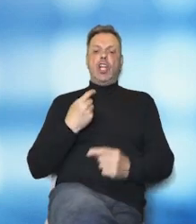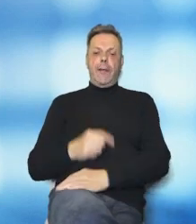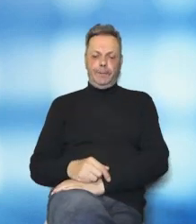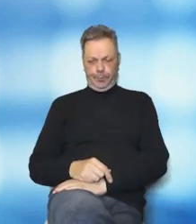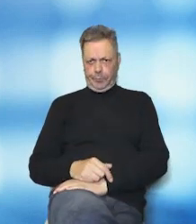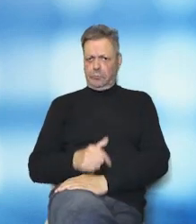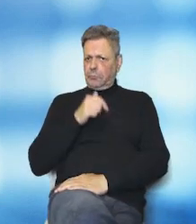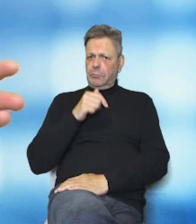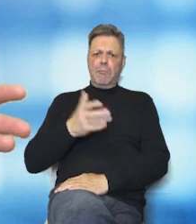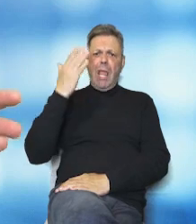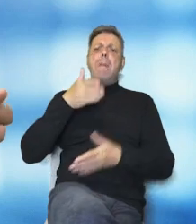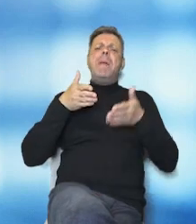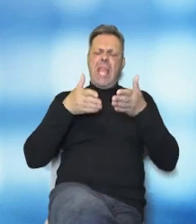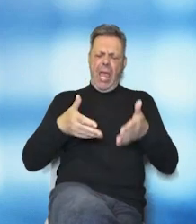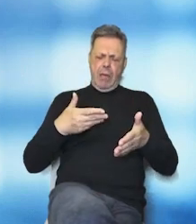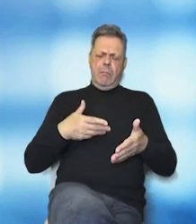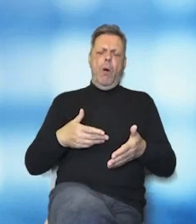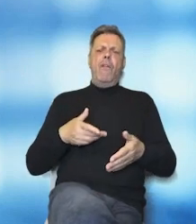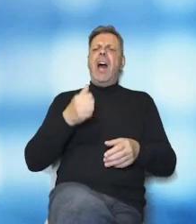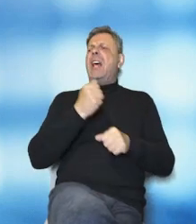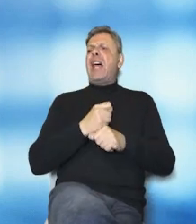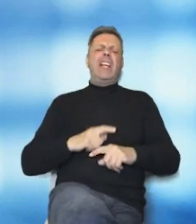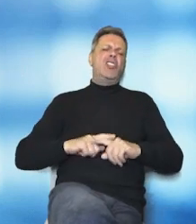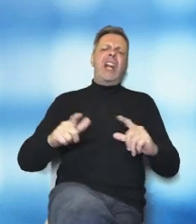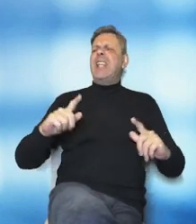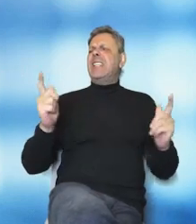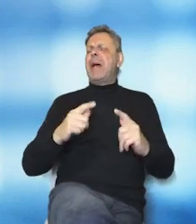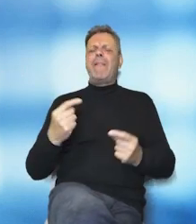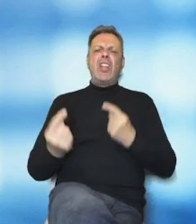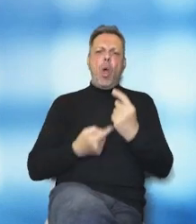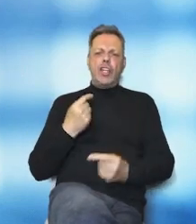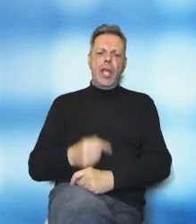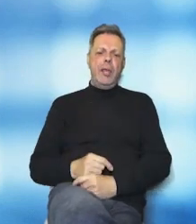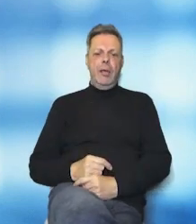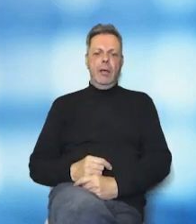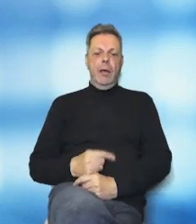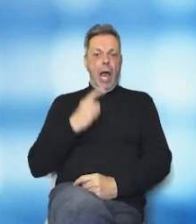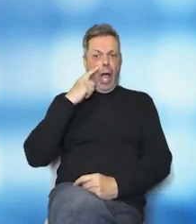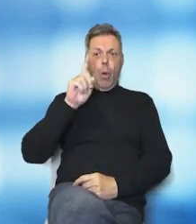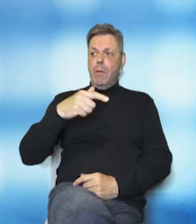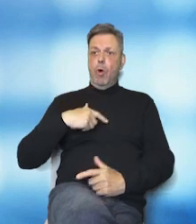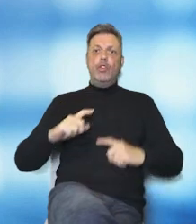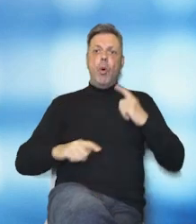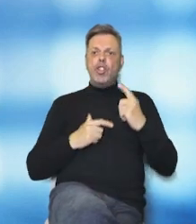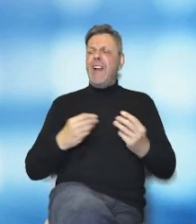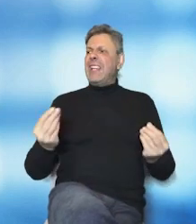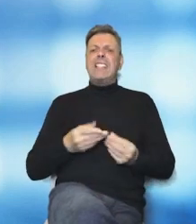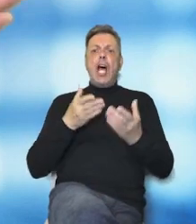jer i prije Highlandera se tu radilo raznih zabavnih događaja ako mi možemo uživati u ovom, zašto to